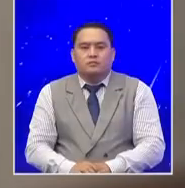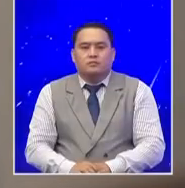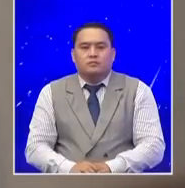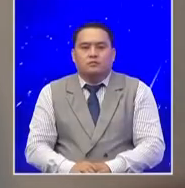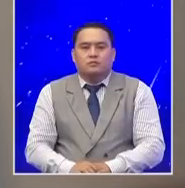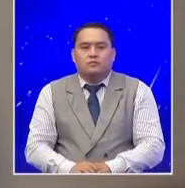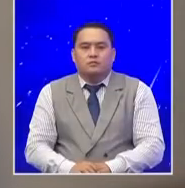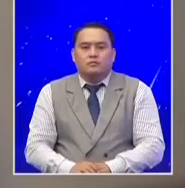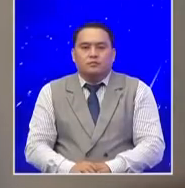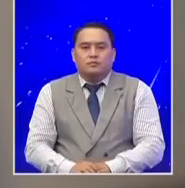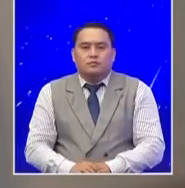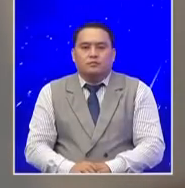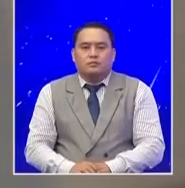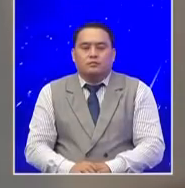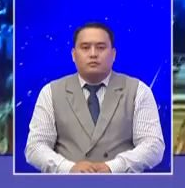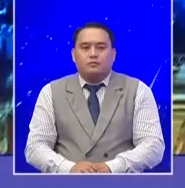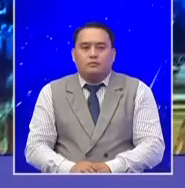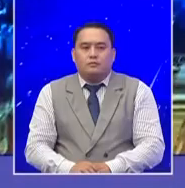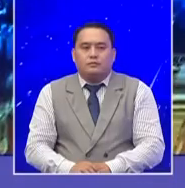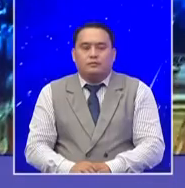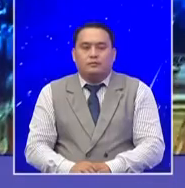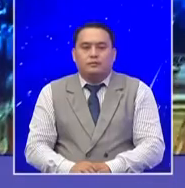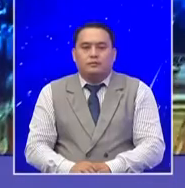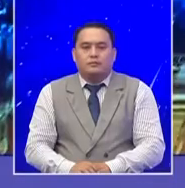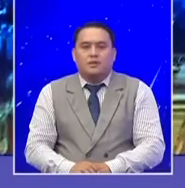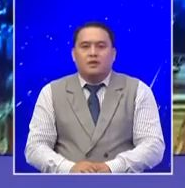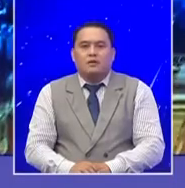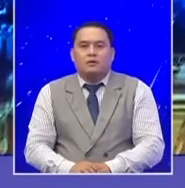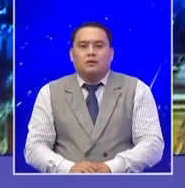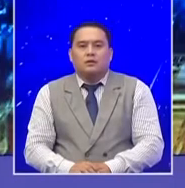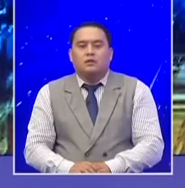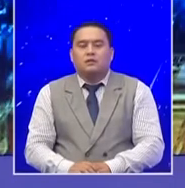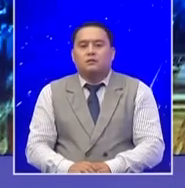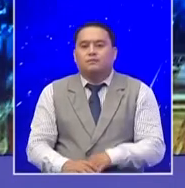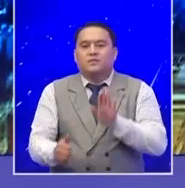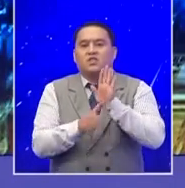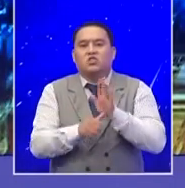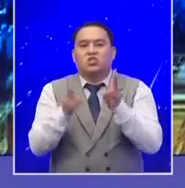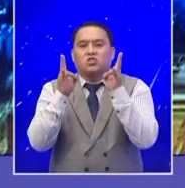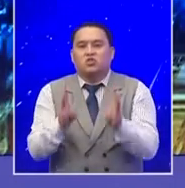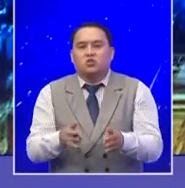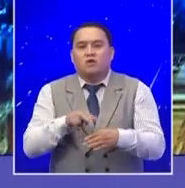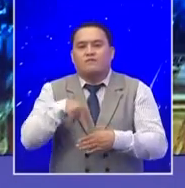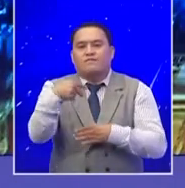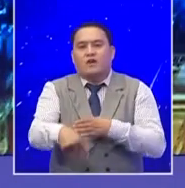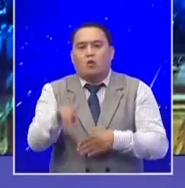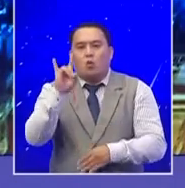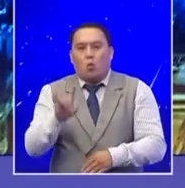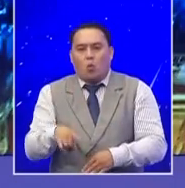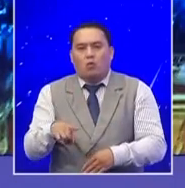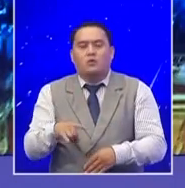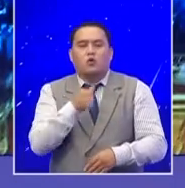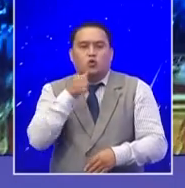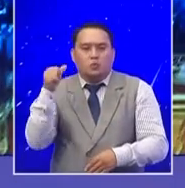К другим темам. 6 случаев выпадения детей из окон